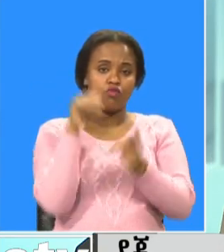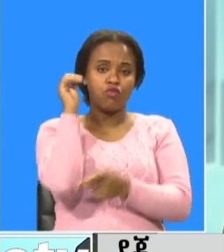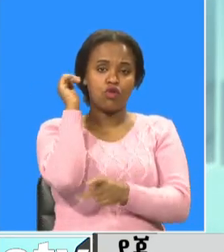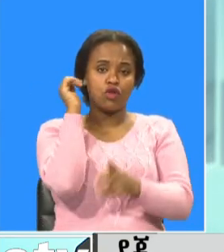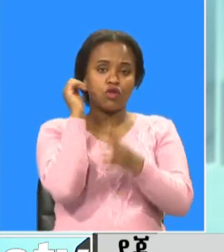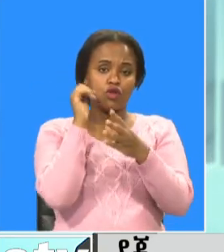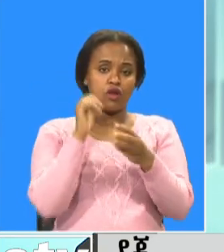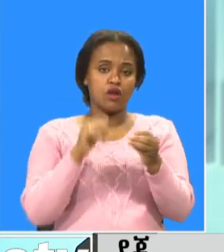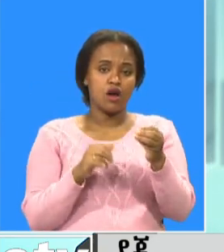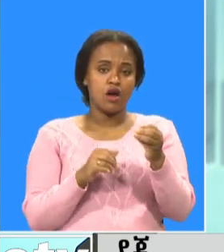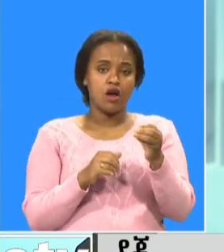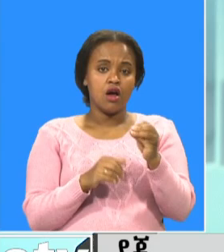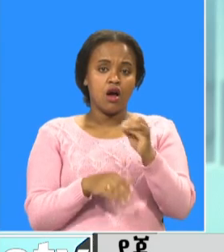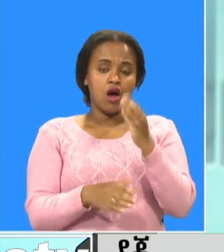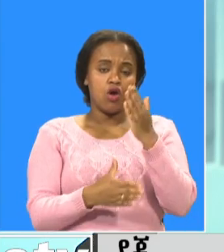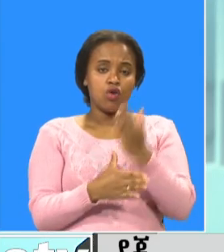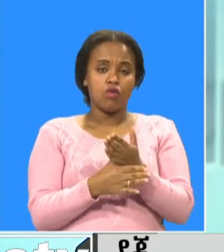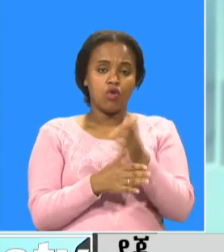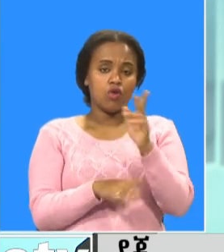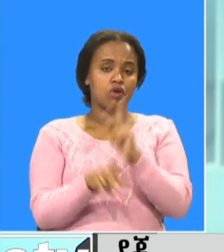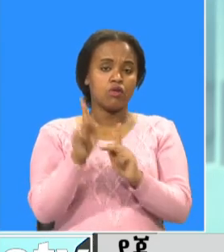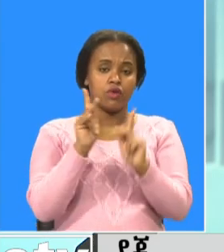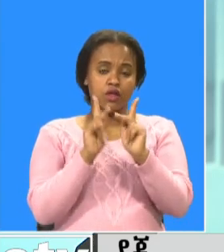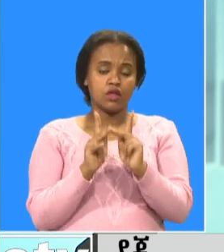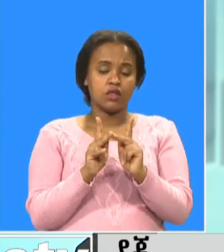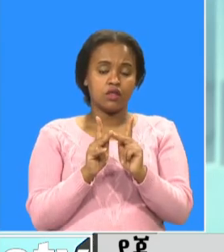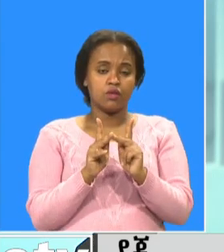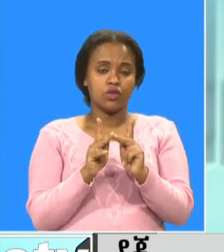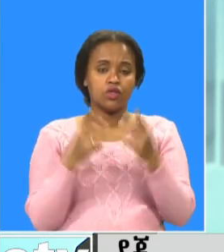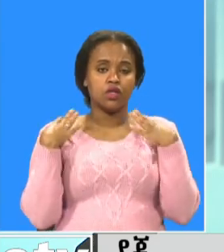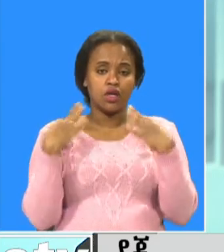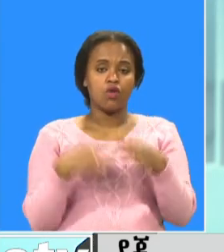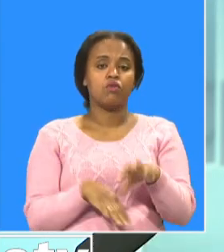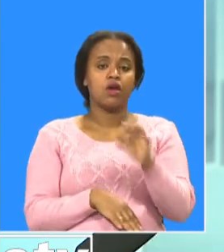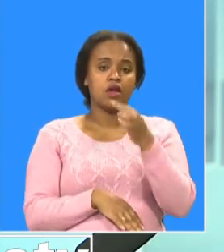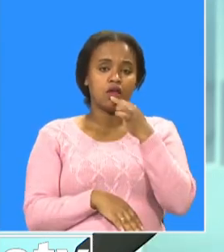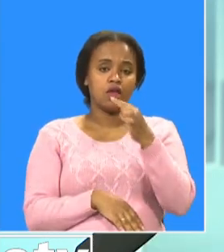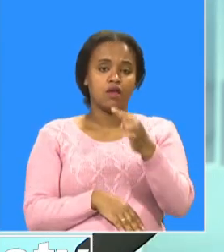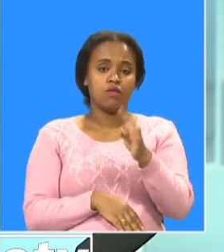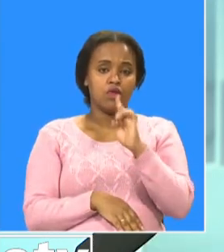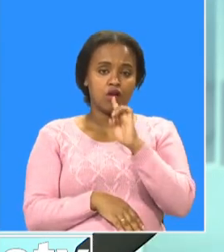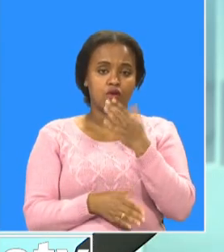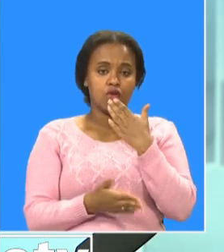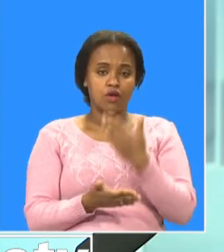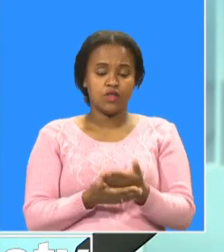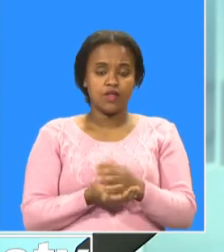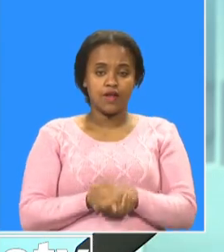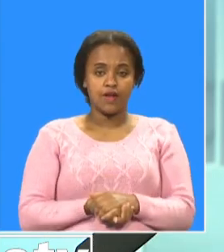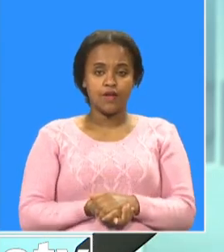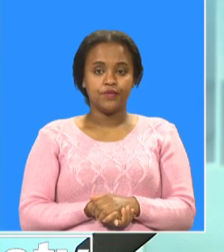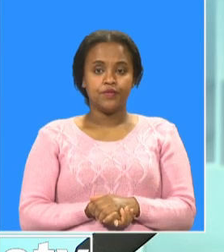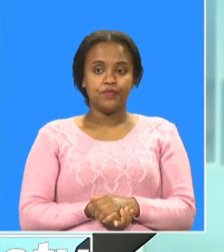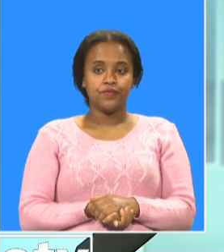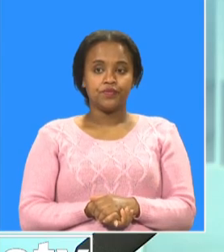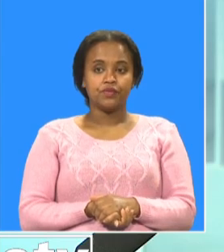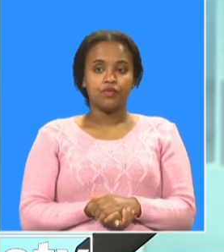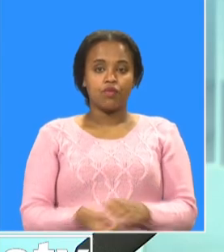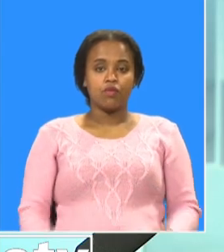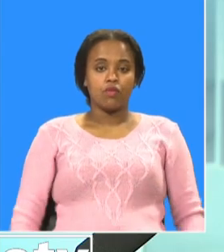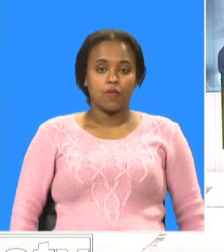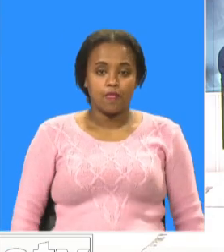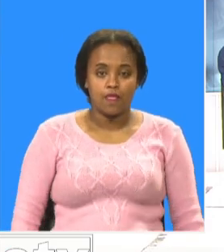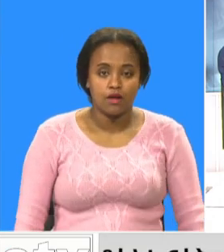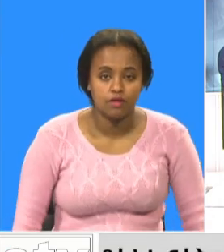እና ህብረተሰባችን ጤንነታቸውን ቢያገኙ ምን አለ የሚል ነው። አመሰግናለሁ። እናመሰግናለን። እሺ ተመልካቾች እንግዲህ ቀደም